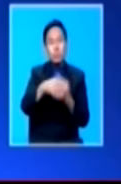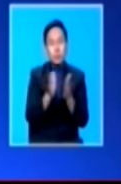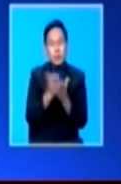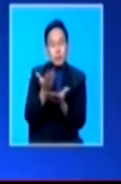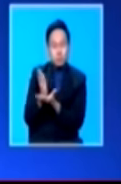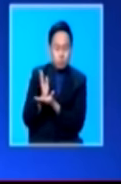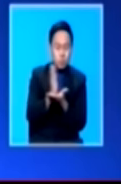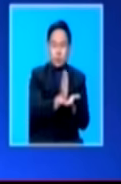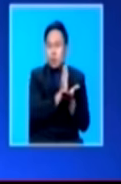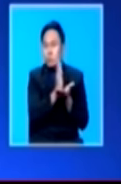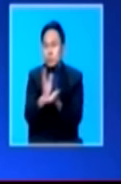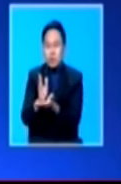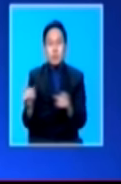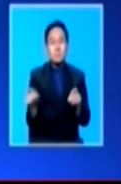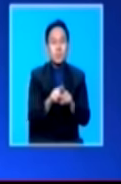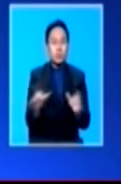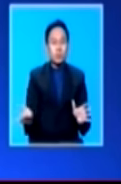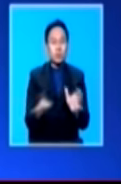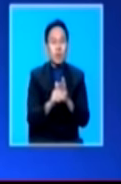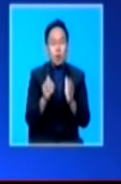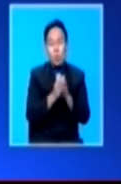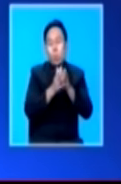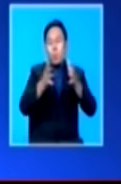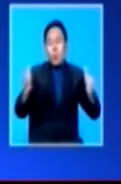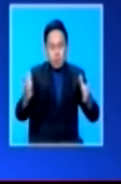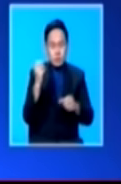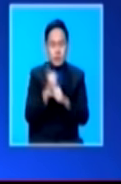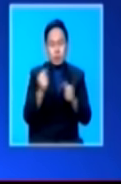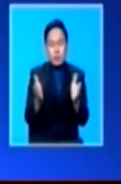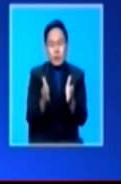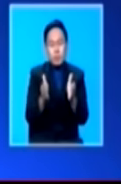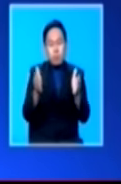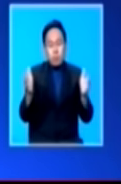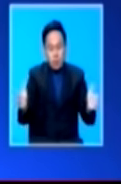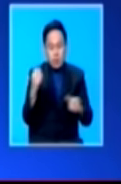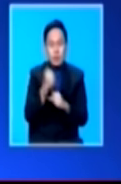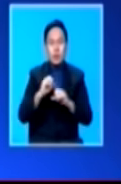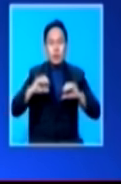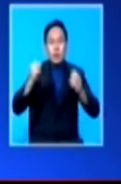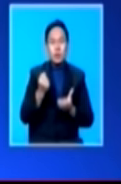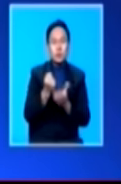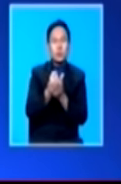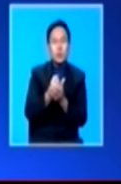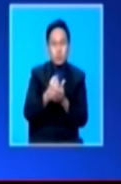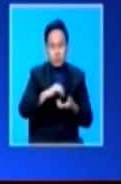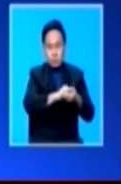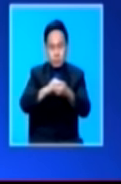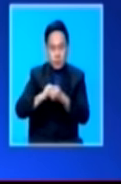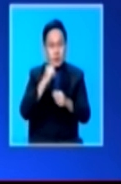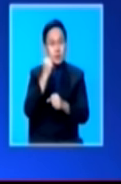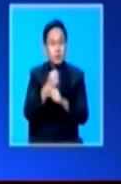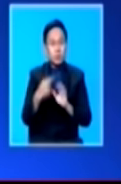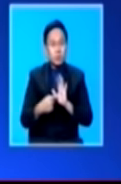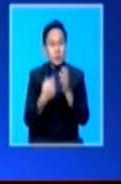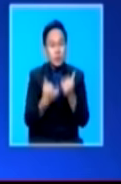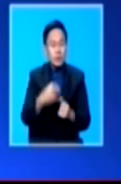คมาแล้วก็ทำให้สามารถสร้างอ่างเก็บน้ำผลสำเร็จนะครับภาครัฐก็เข้าไปสนับสนุนให้นะวันนี้ก็มีน้ำเ